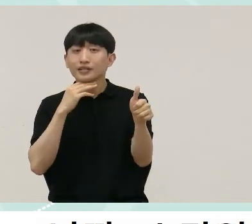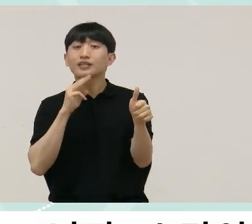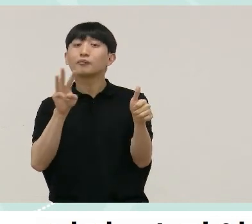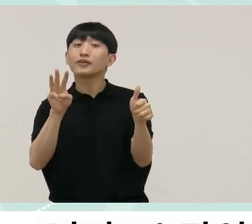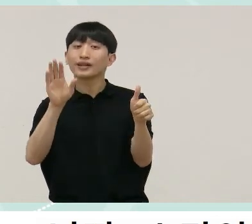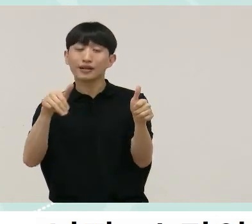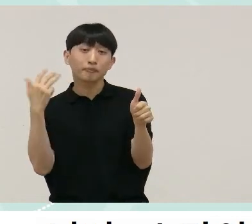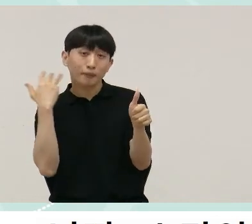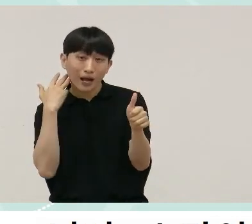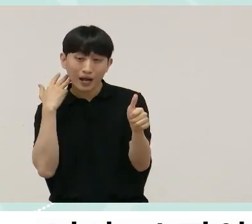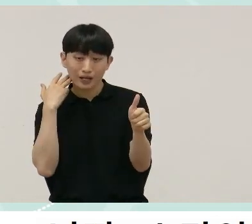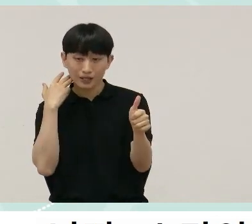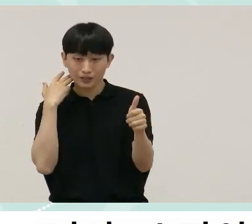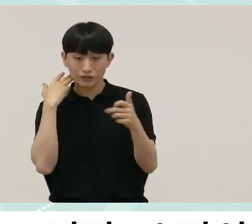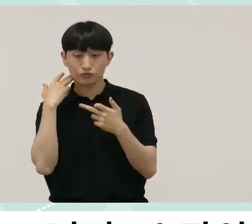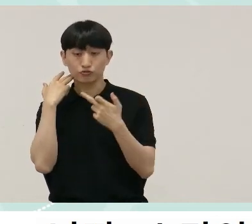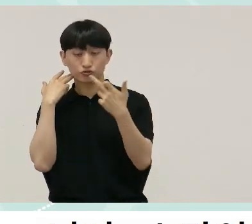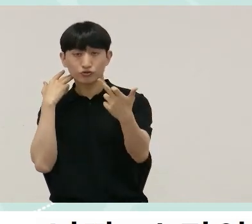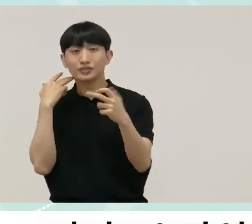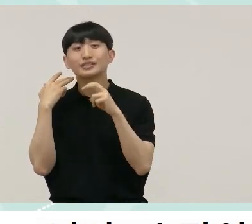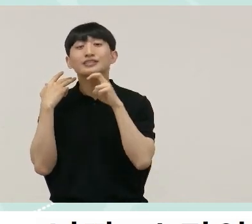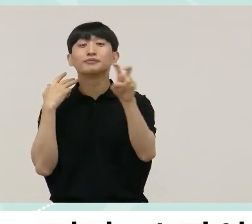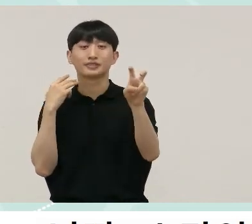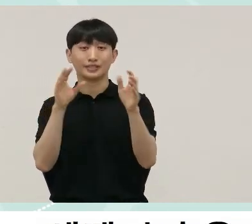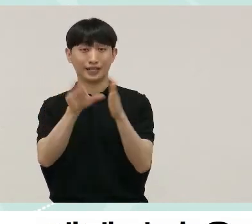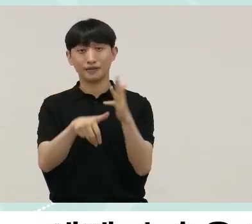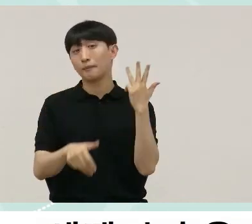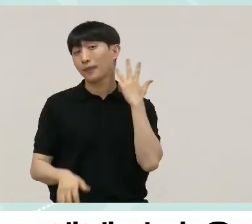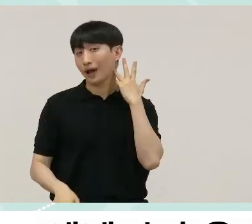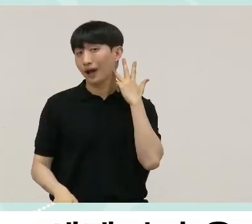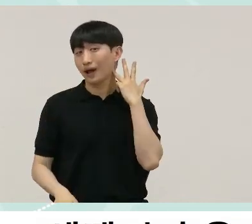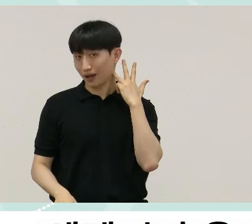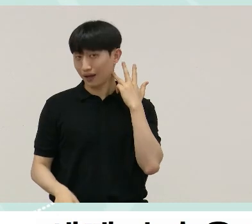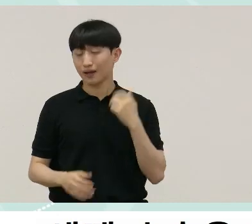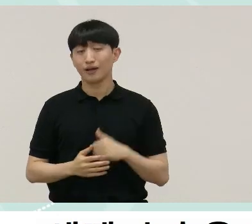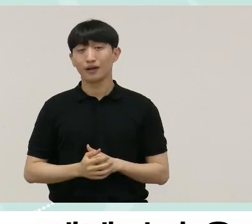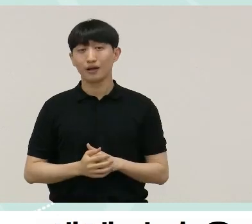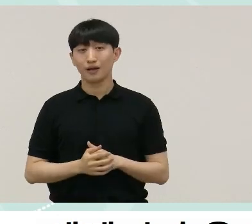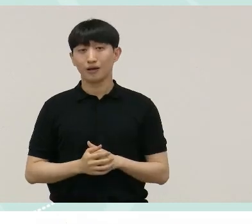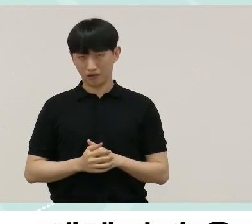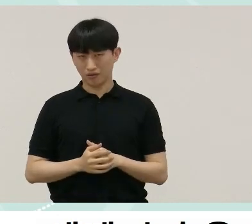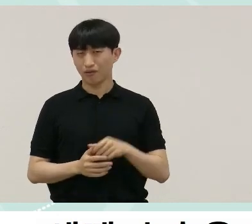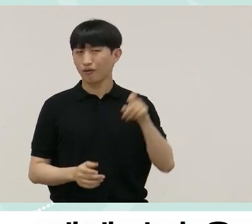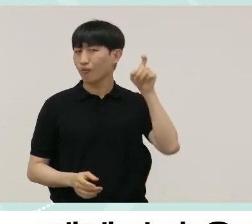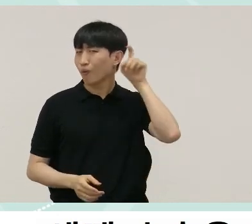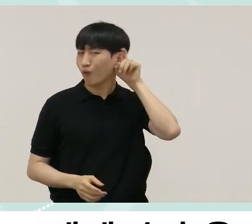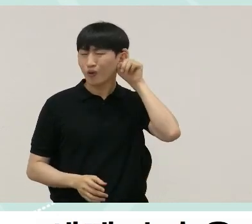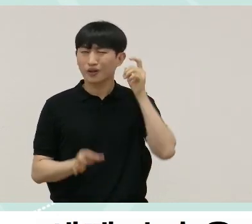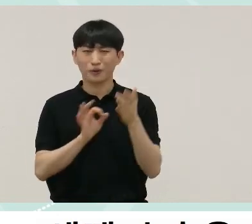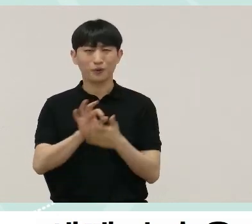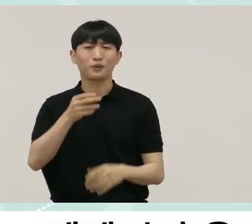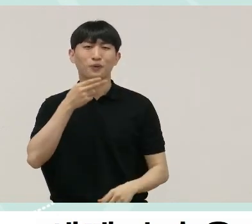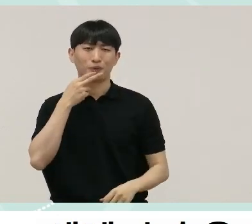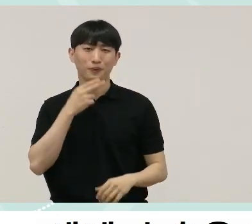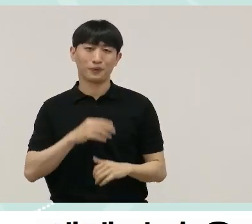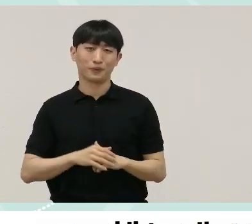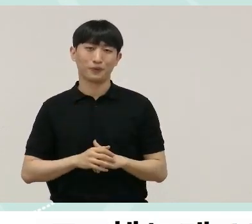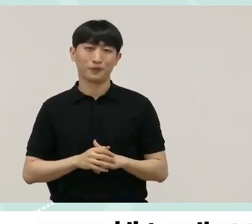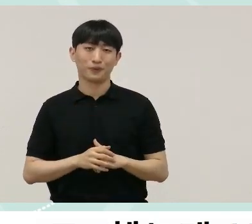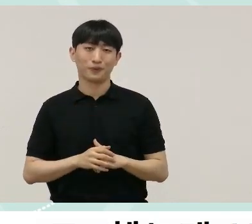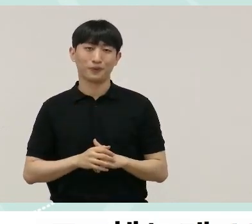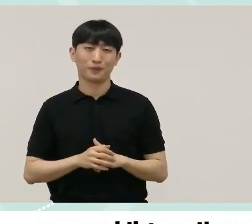20세, 17년 간격을 두고 했는데 보청기를 잘 사용하지 않았어요. 그런데 잘